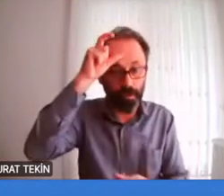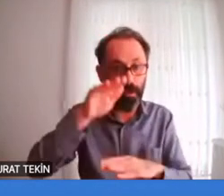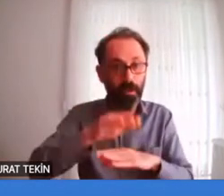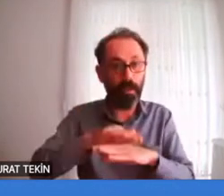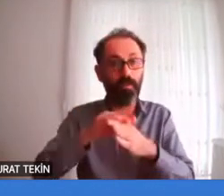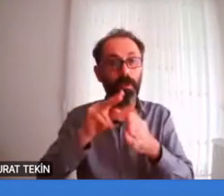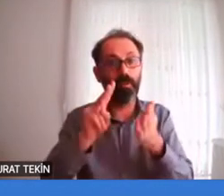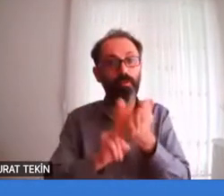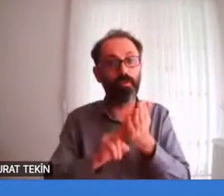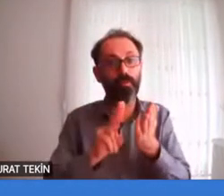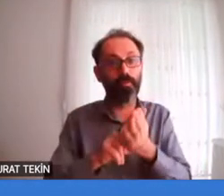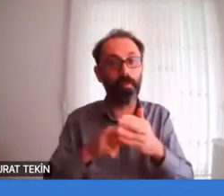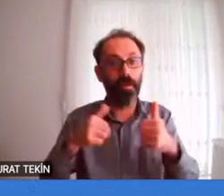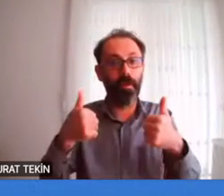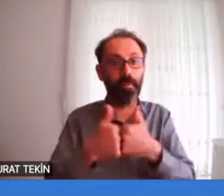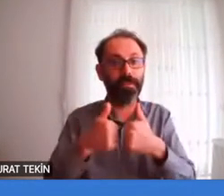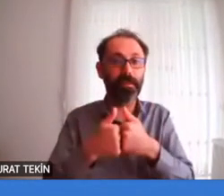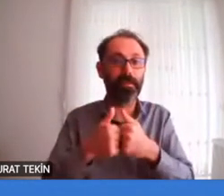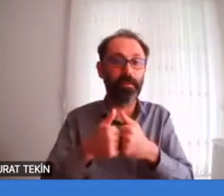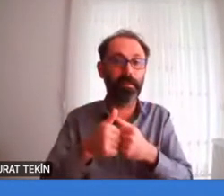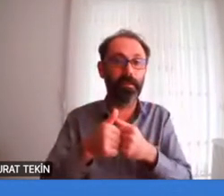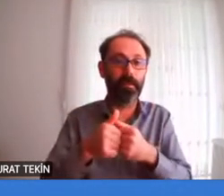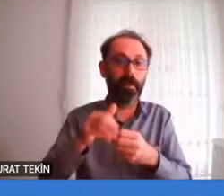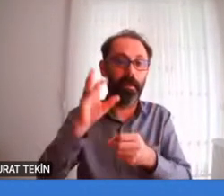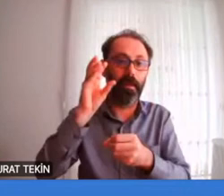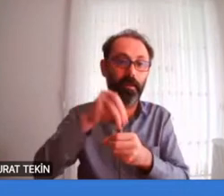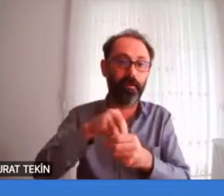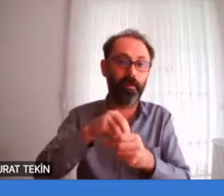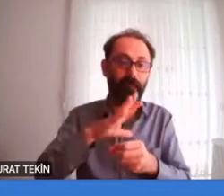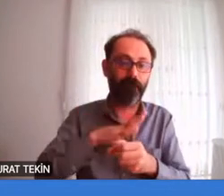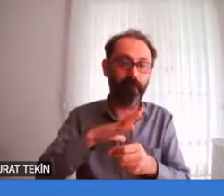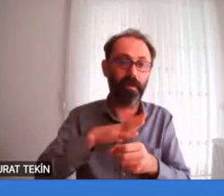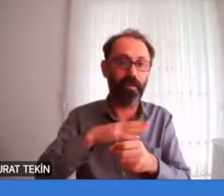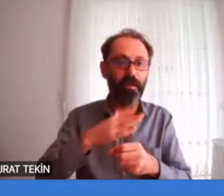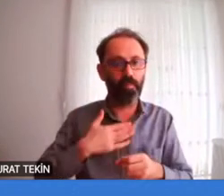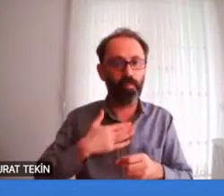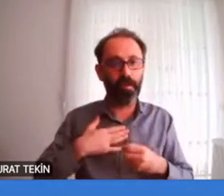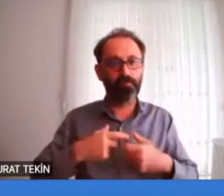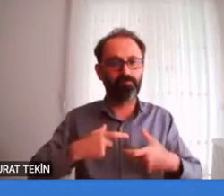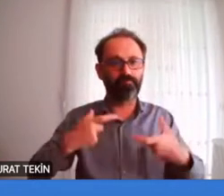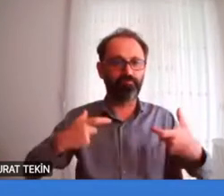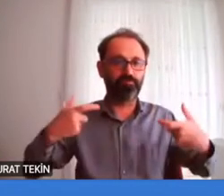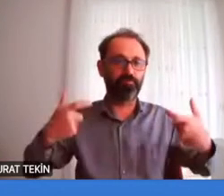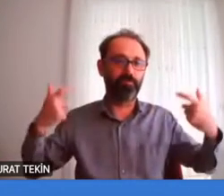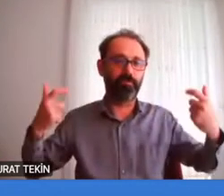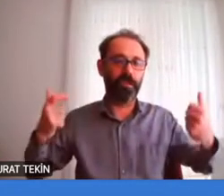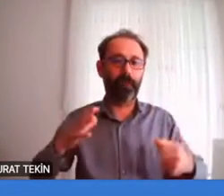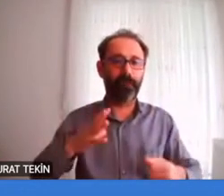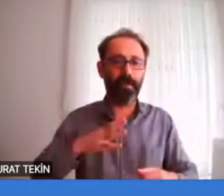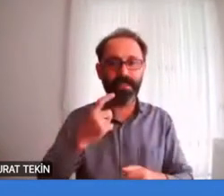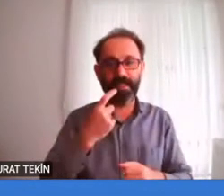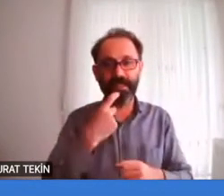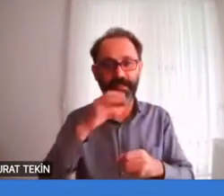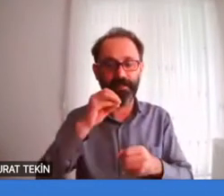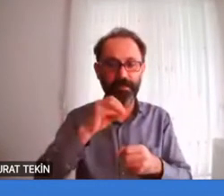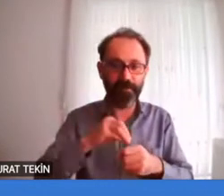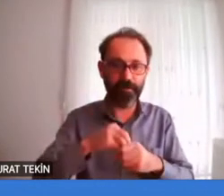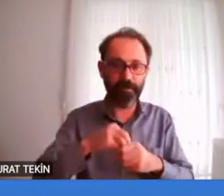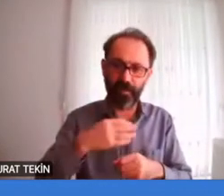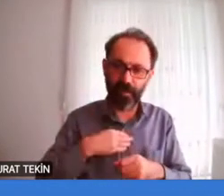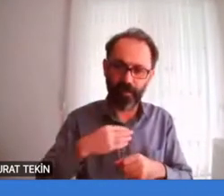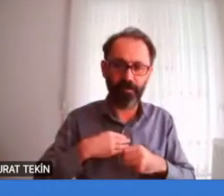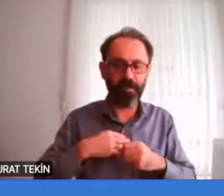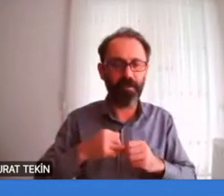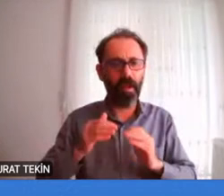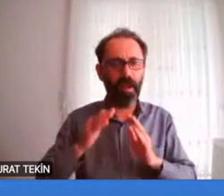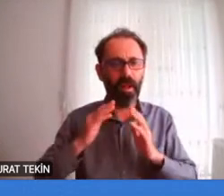Ligler var. Orada oynayarak kendimizi geliştiriyoruz ve yıl içinde sürekli yaptığımız antrenmanlarla da işte